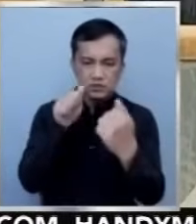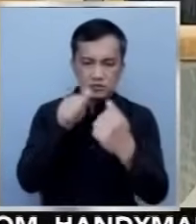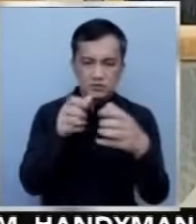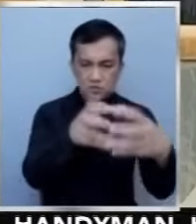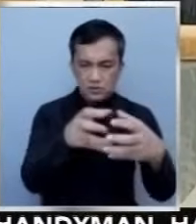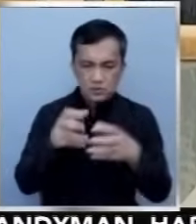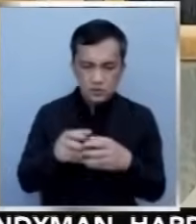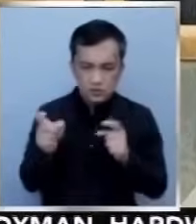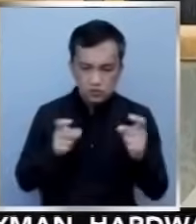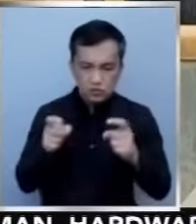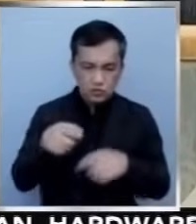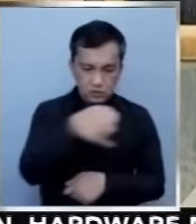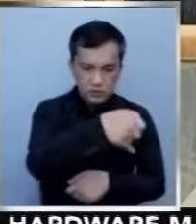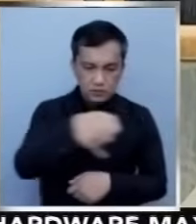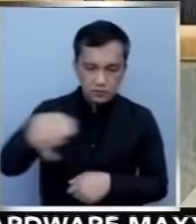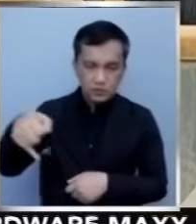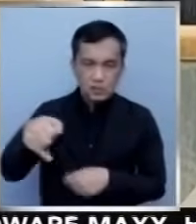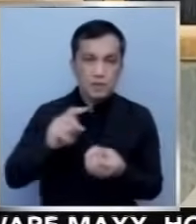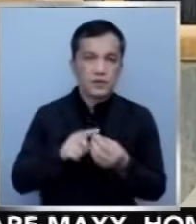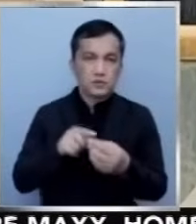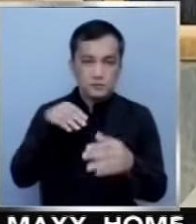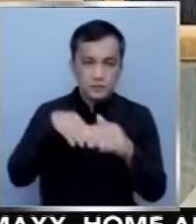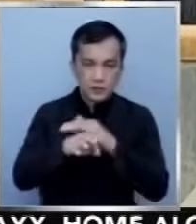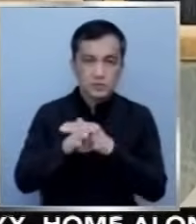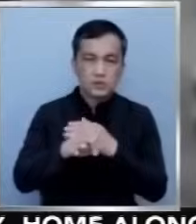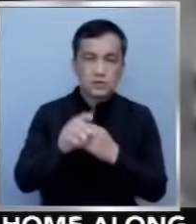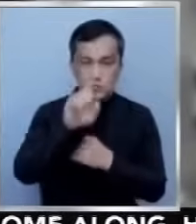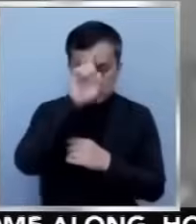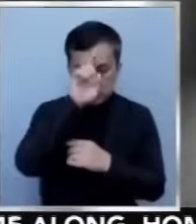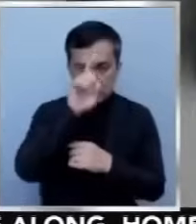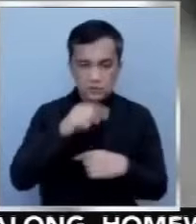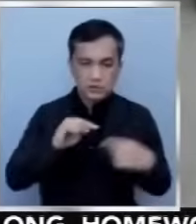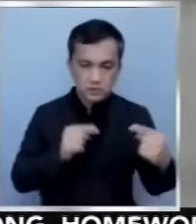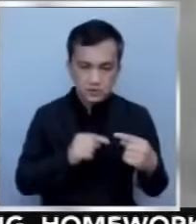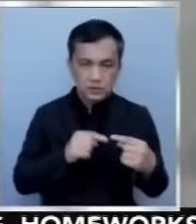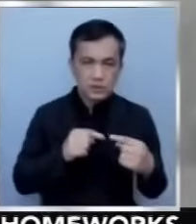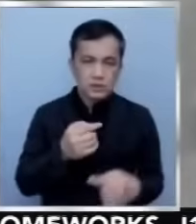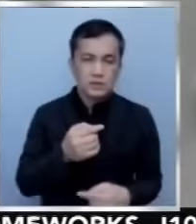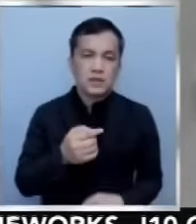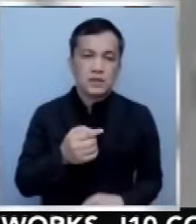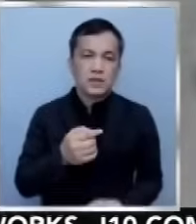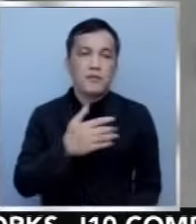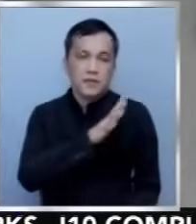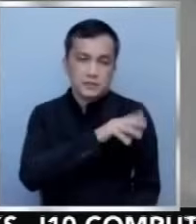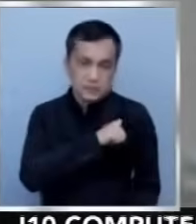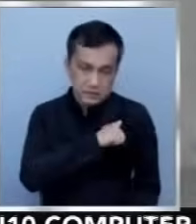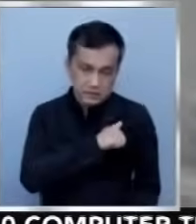border tungkol sa pagpasok dito sa Egypt ng mga sugatang Palestino.